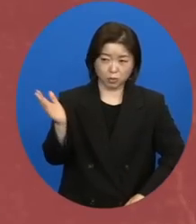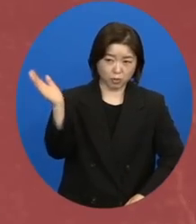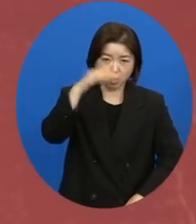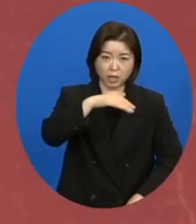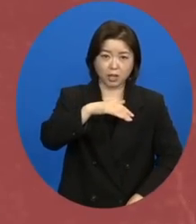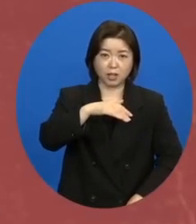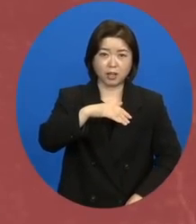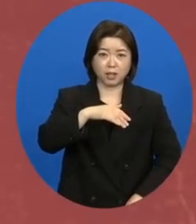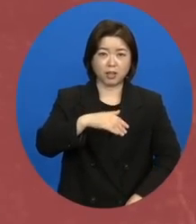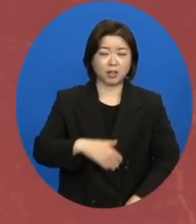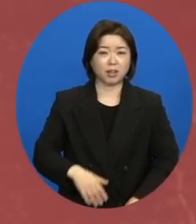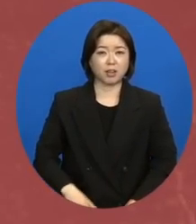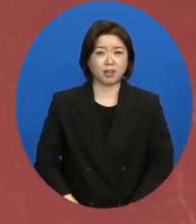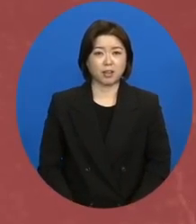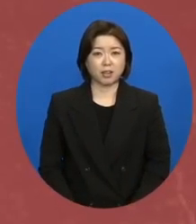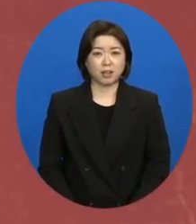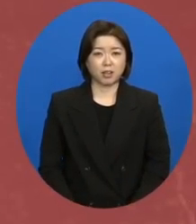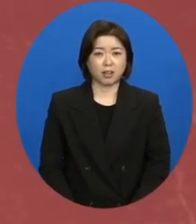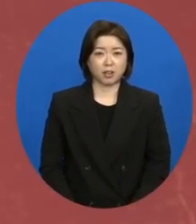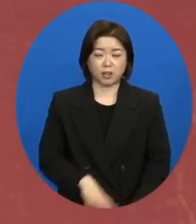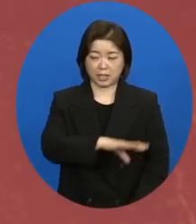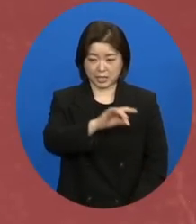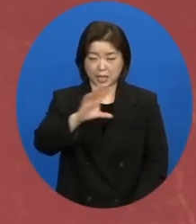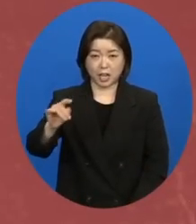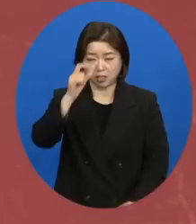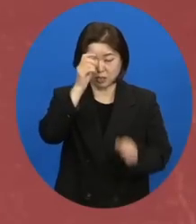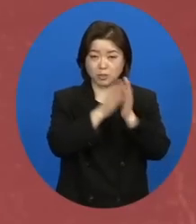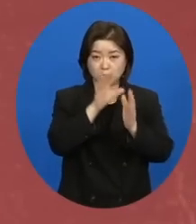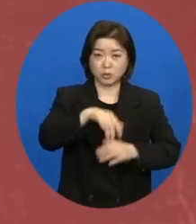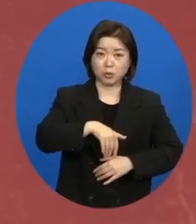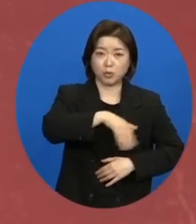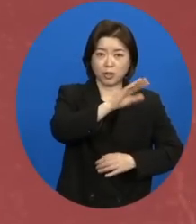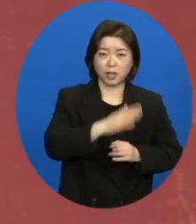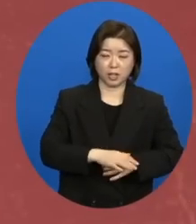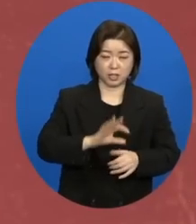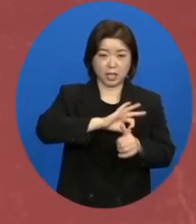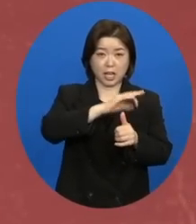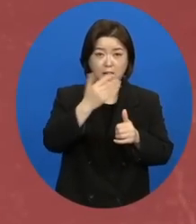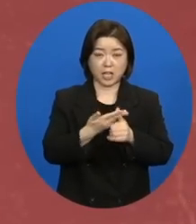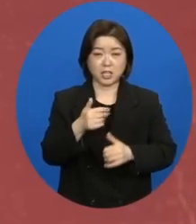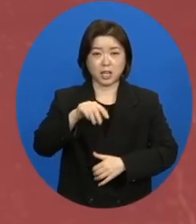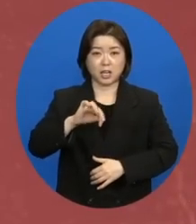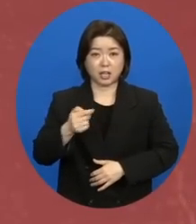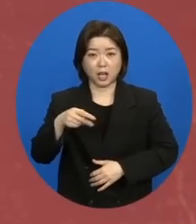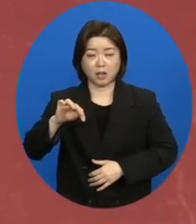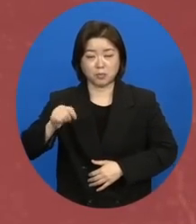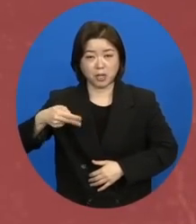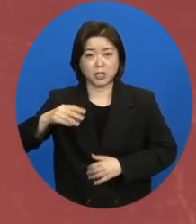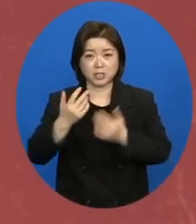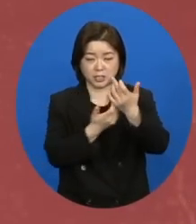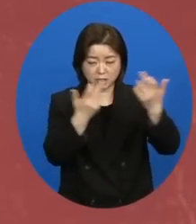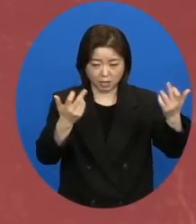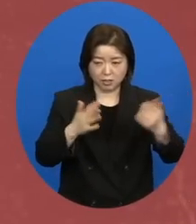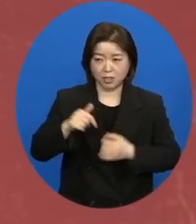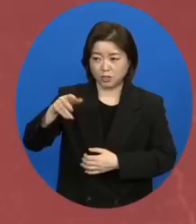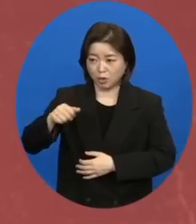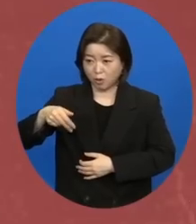기도원. 우리가 가끔 기도원에 가거든. 안양 갈멜산 기도원, 청계산 기도원